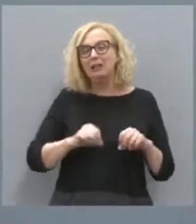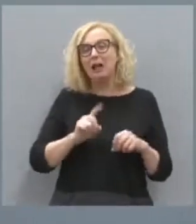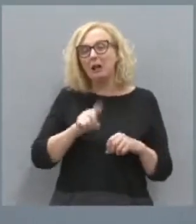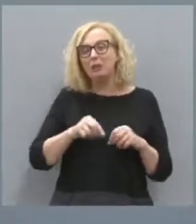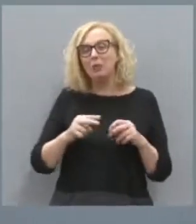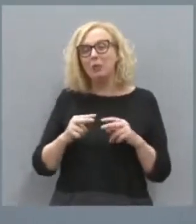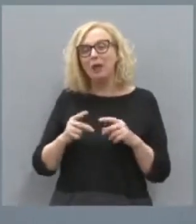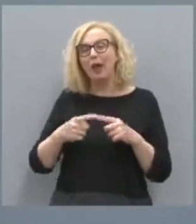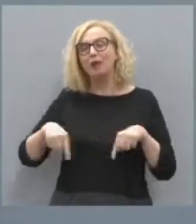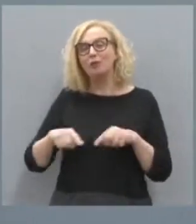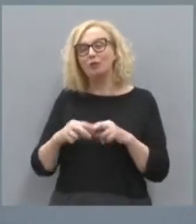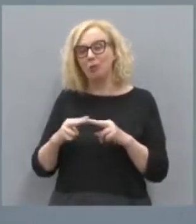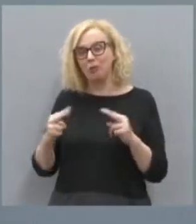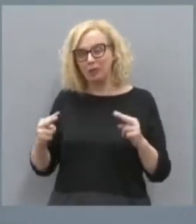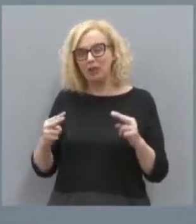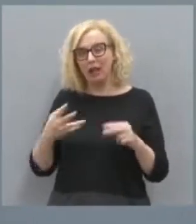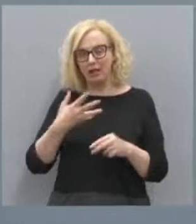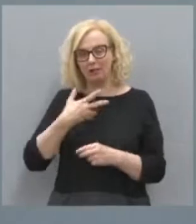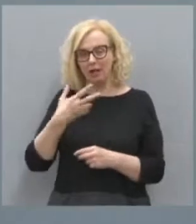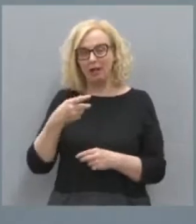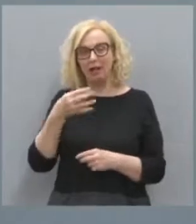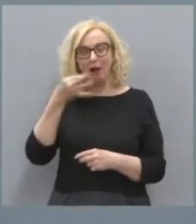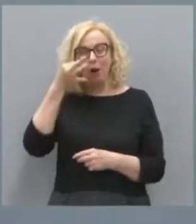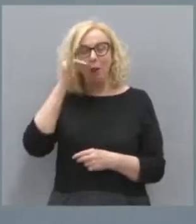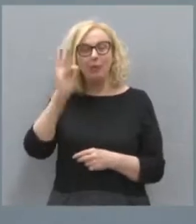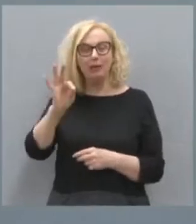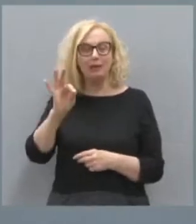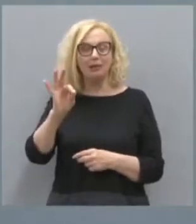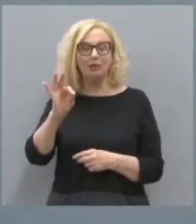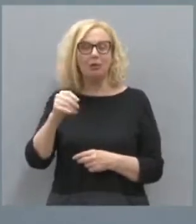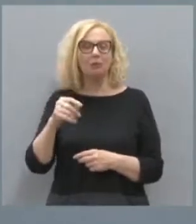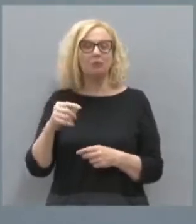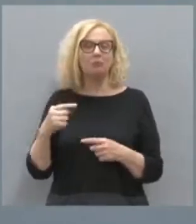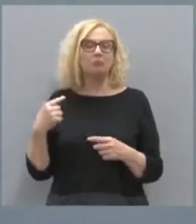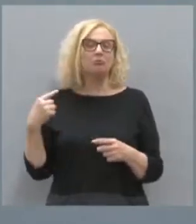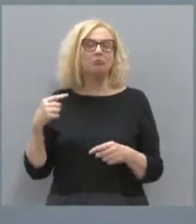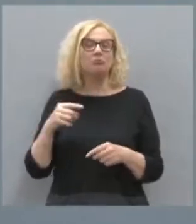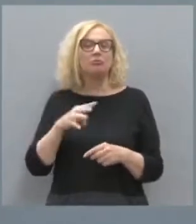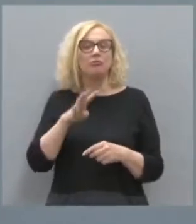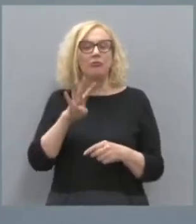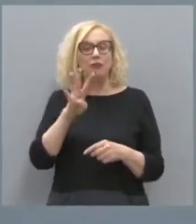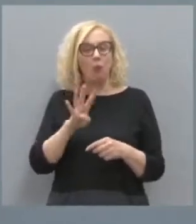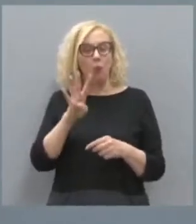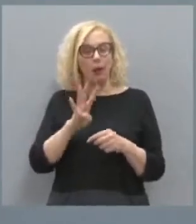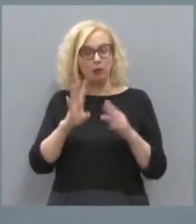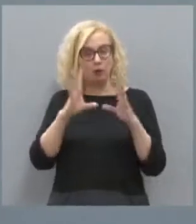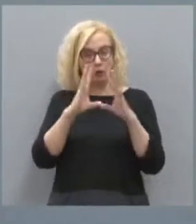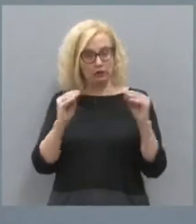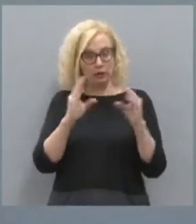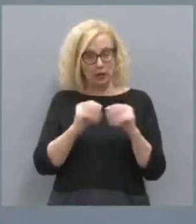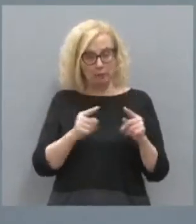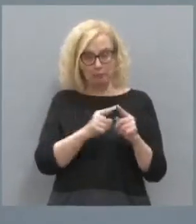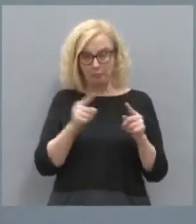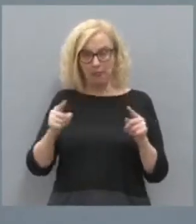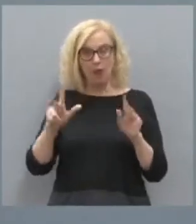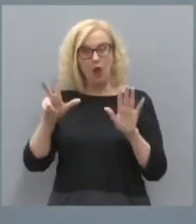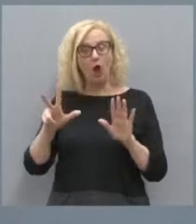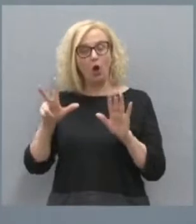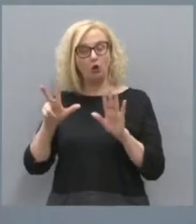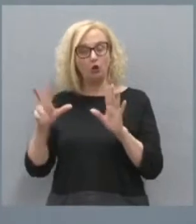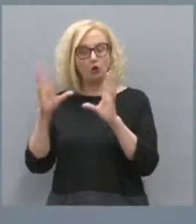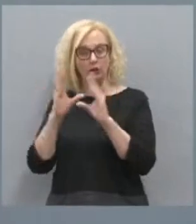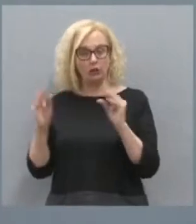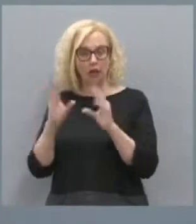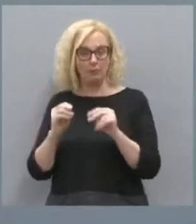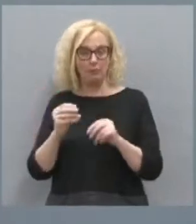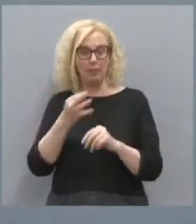un obiettivo tra il 4 di dicembre el 8 di dicembre quindi cinque